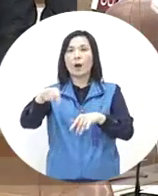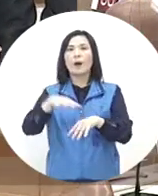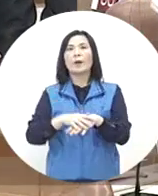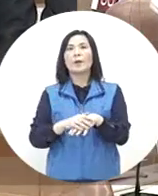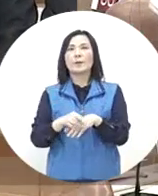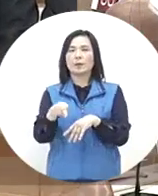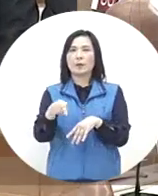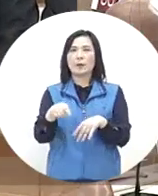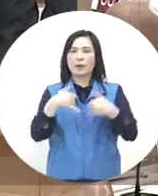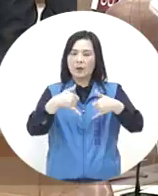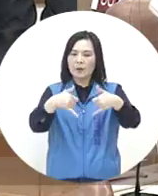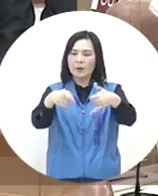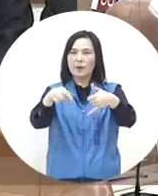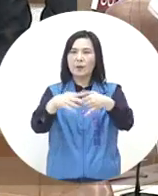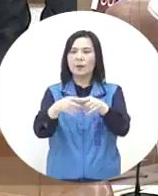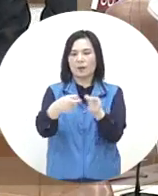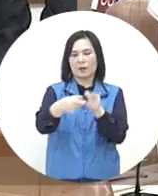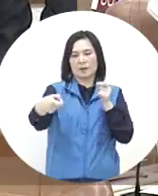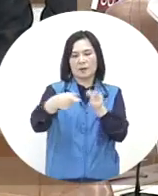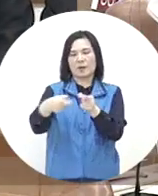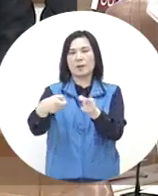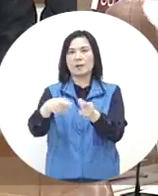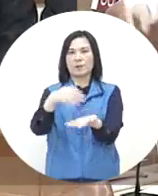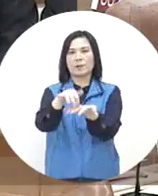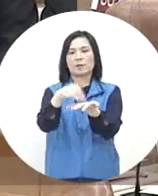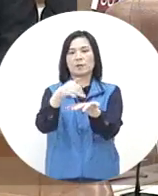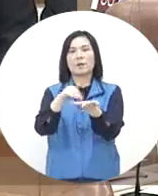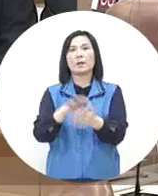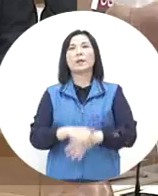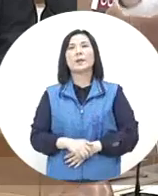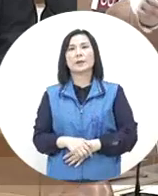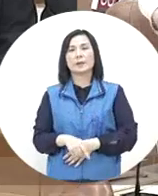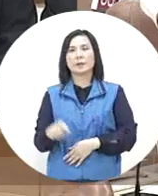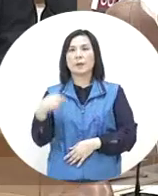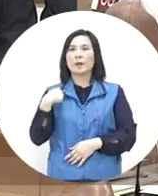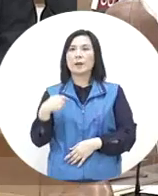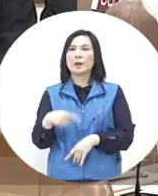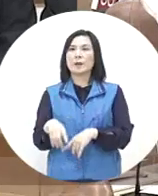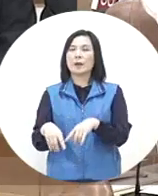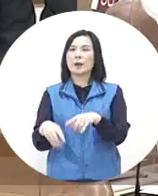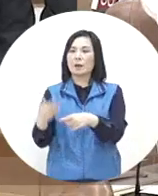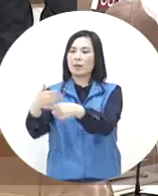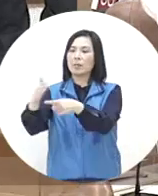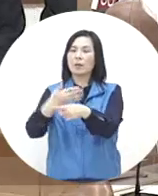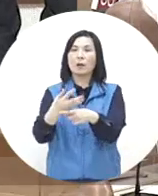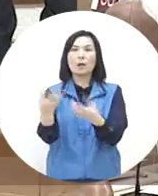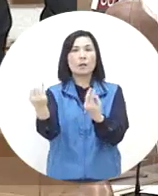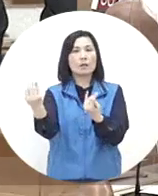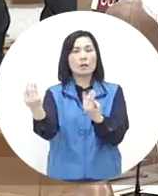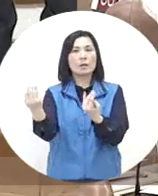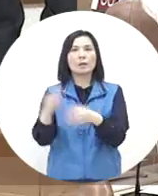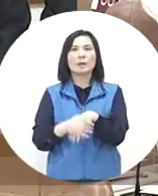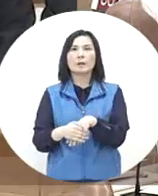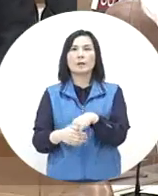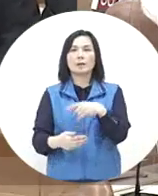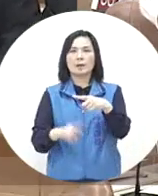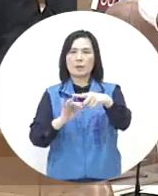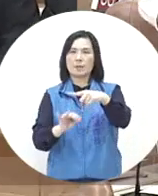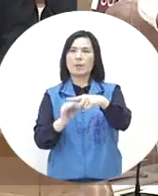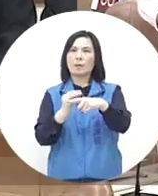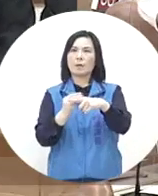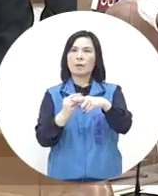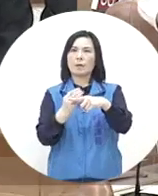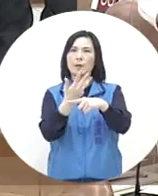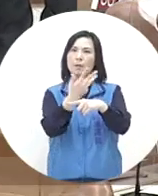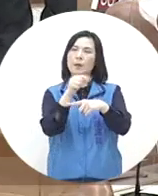的路线是按路线长度来看，每个基地有台北市。 那我们那个比例大概是多少？ 目前大概土地大概八点多。 八点多，